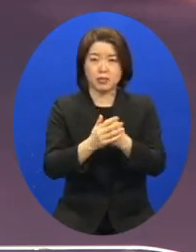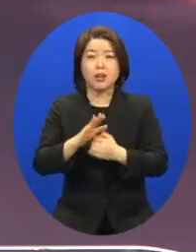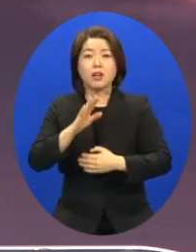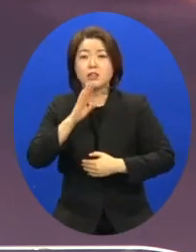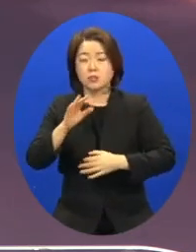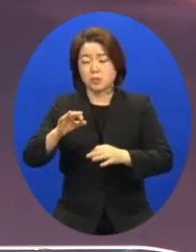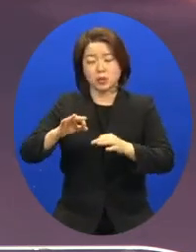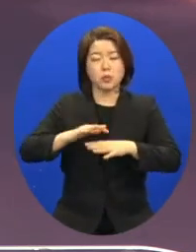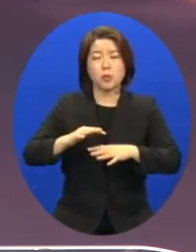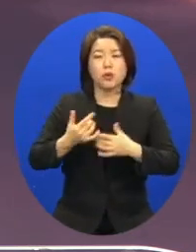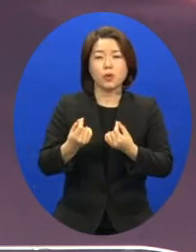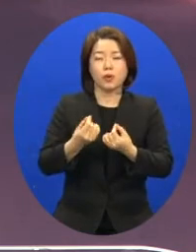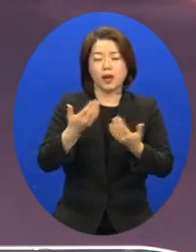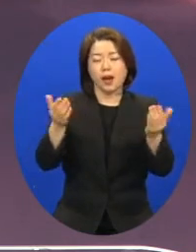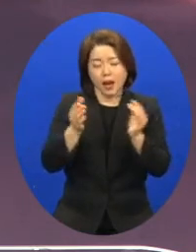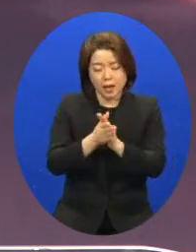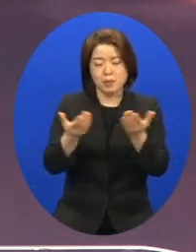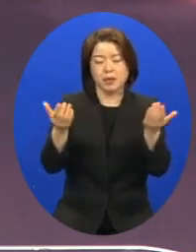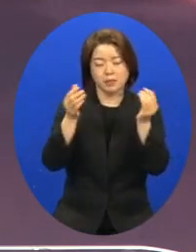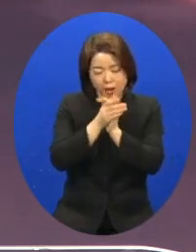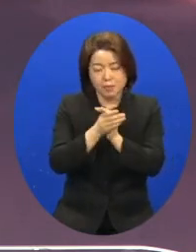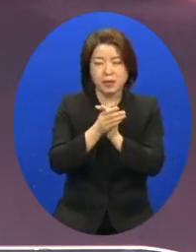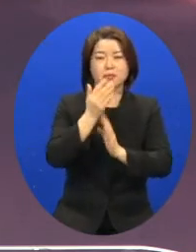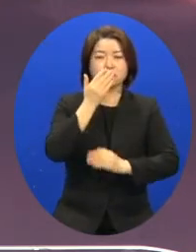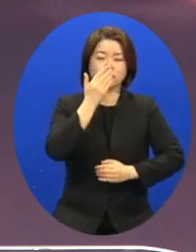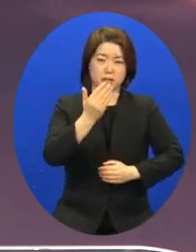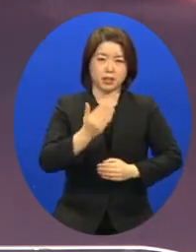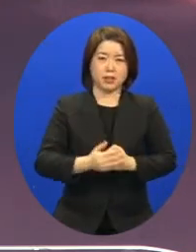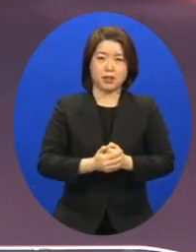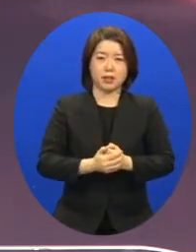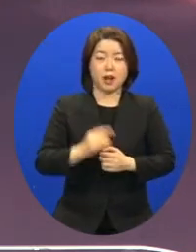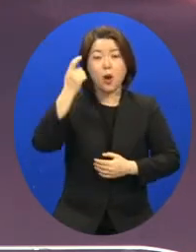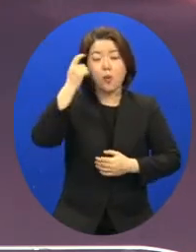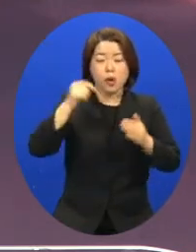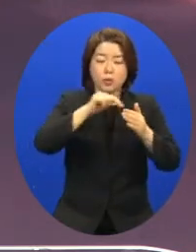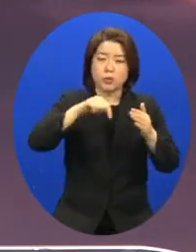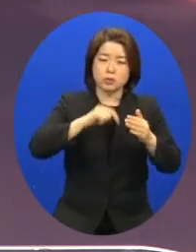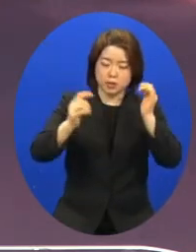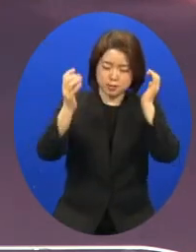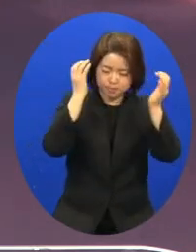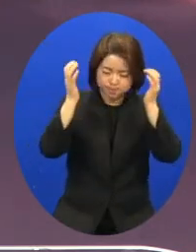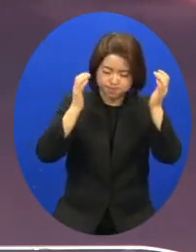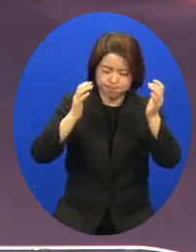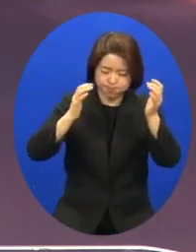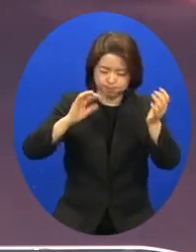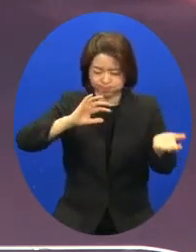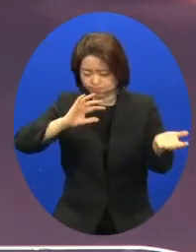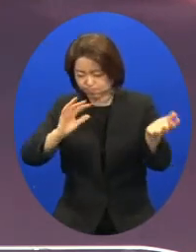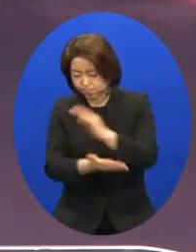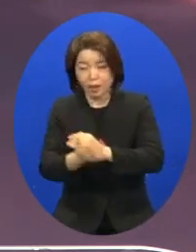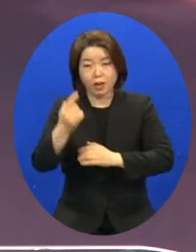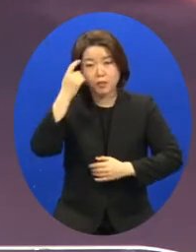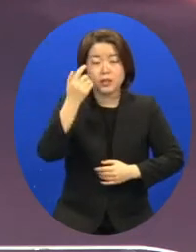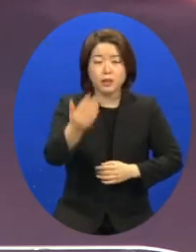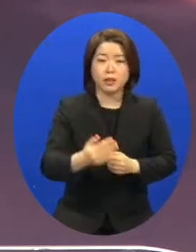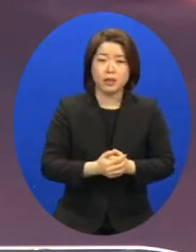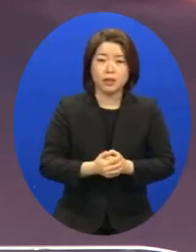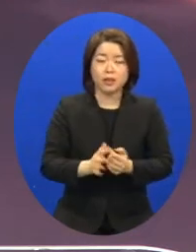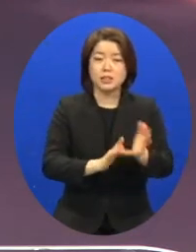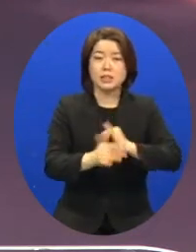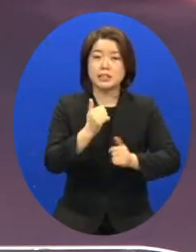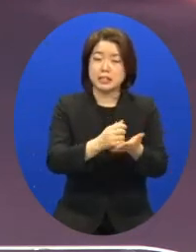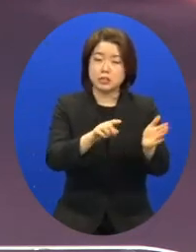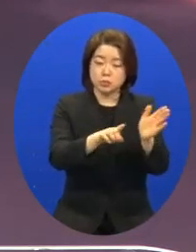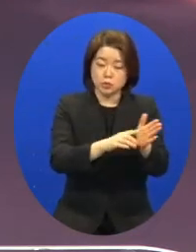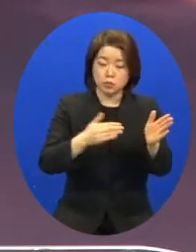정말 놀라웠게 아멘 아멘 아멘. 왜 우리 속이 이렇게 복잡하고 뒤집어집니까? 예수님을 믿고 예수님이